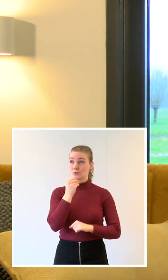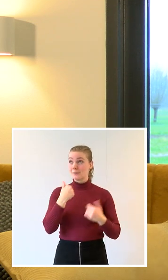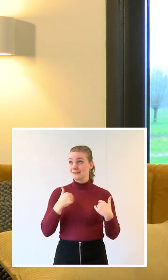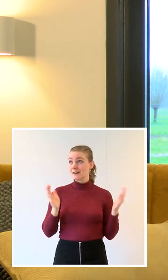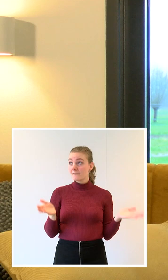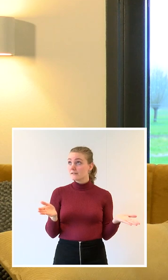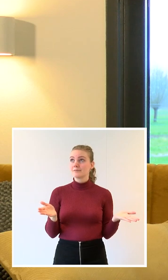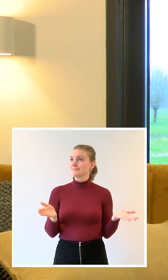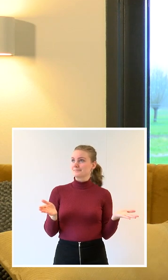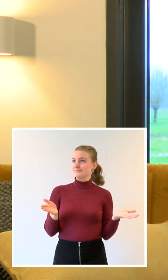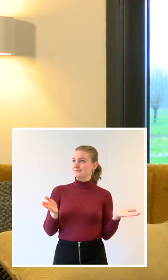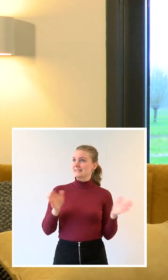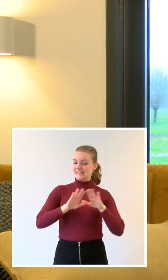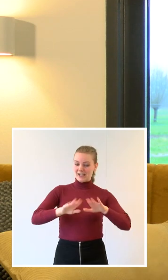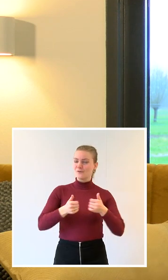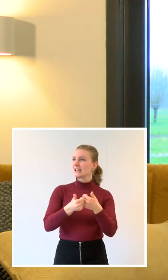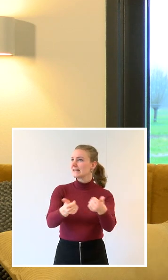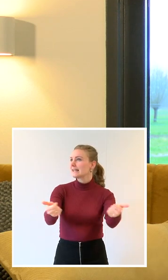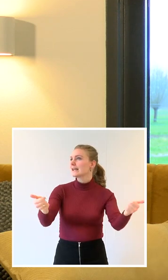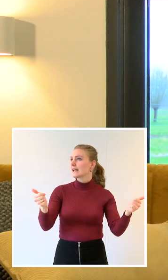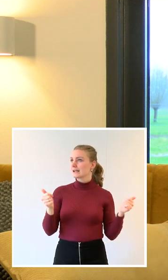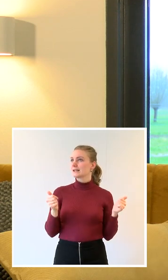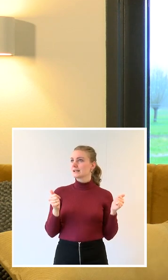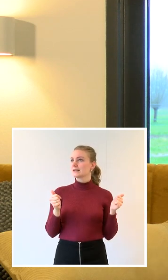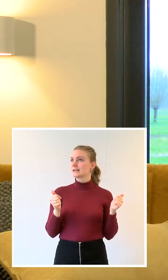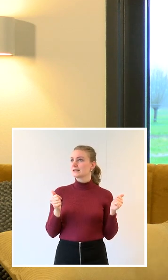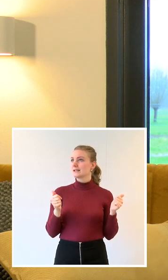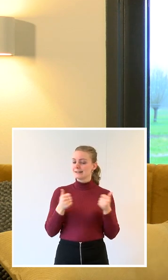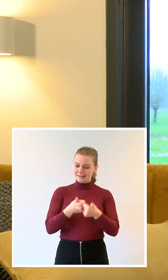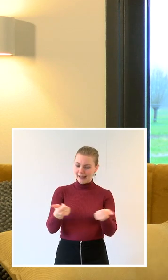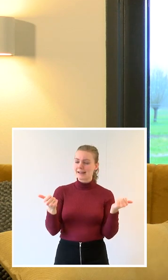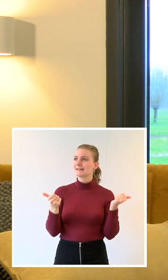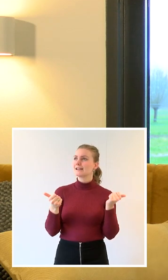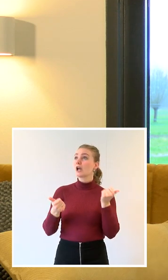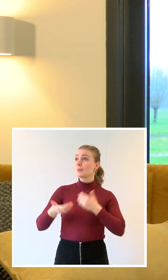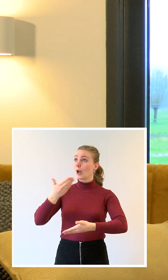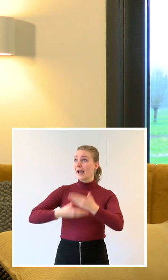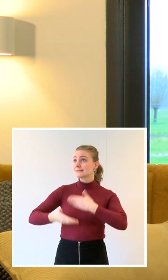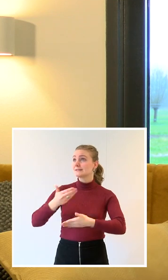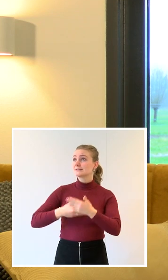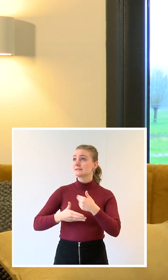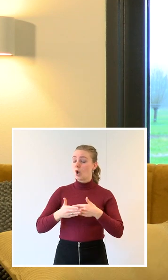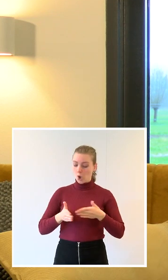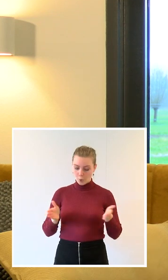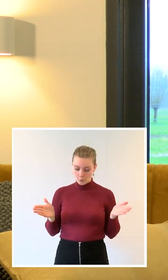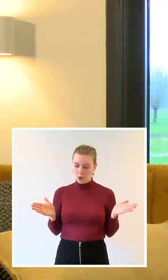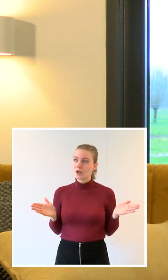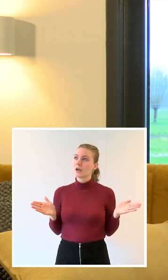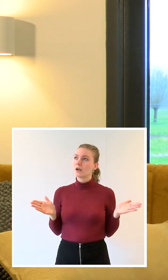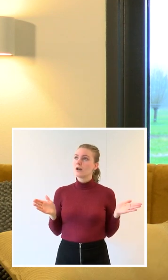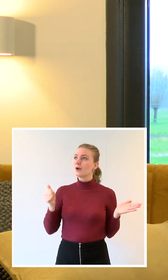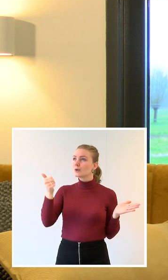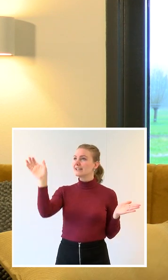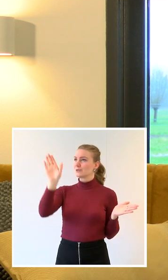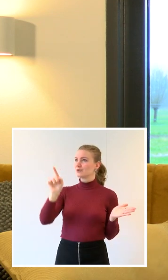iedereen die bereid is open te staan voor het goede nieuws van Jezus. Bereid is open